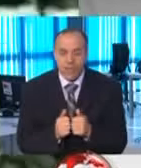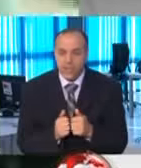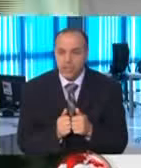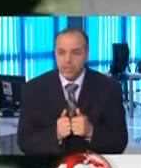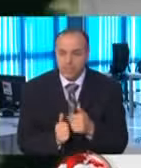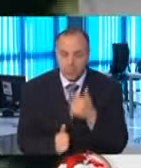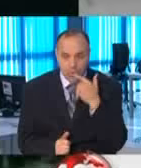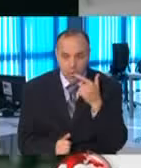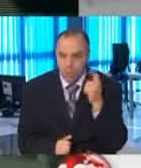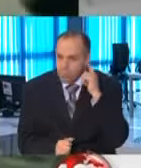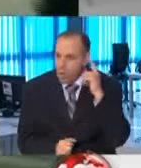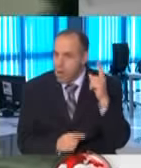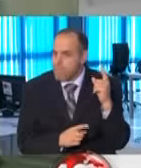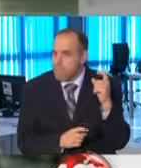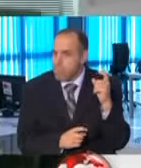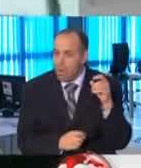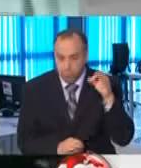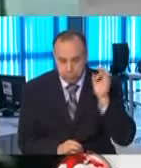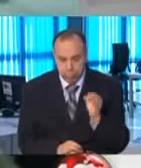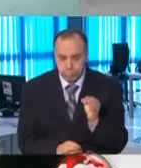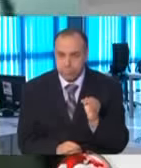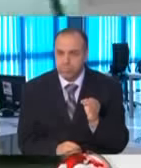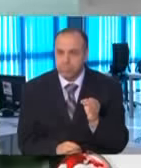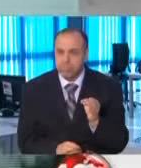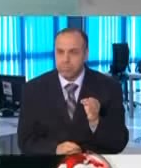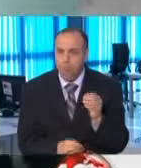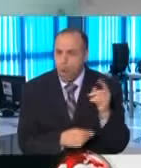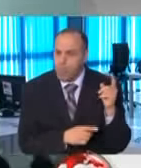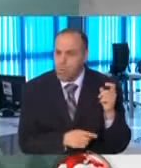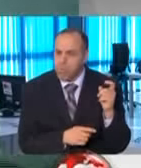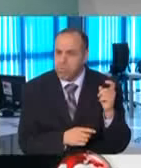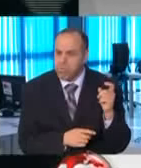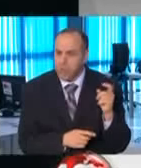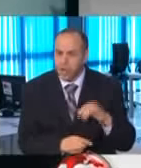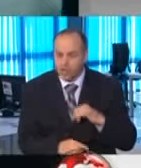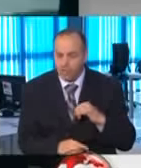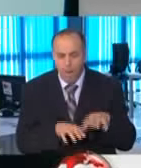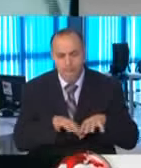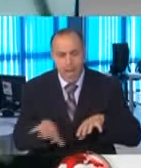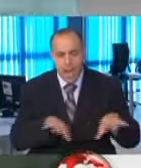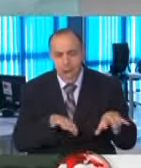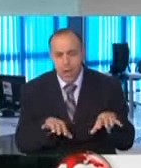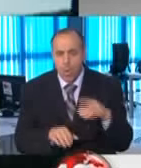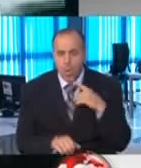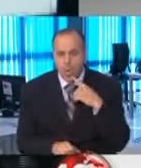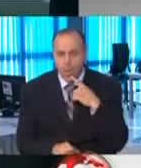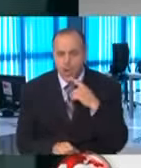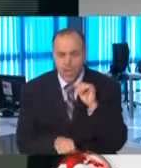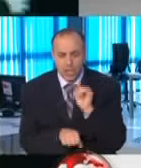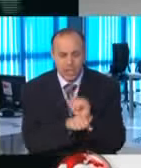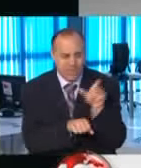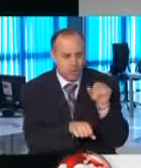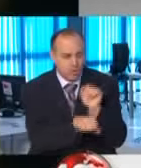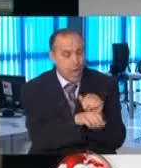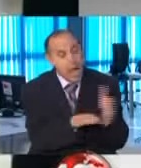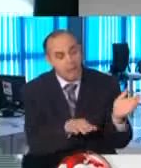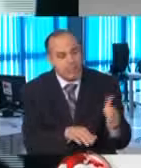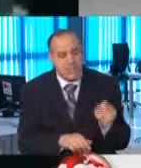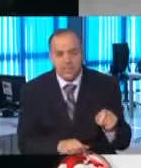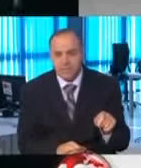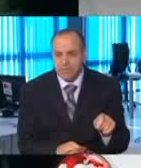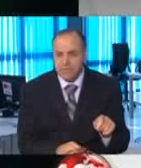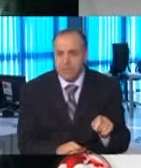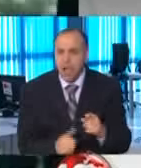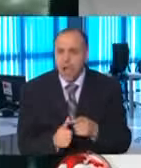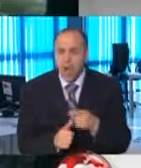8 جانفي 11 و2000 أطلق الرصاص الحي بشكل مكثف لتفريق الشباب المنادي بإطلاق سراح الموقوفين،